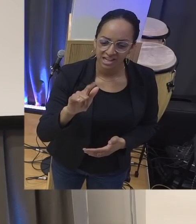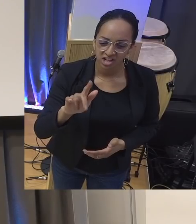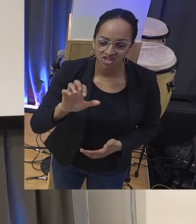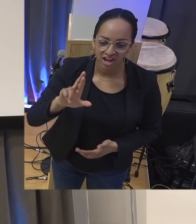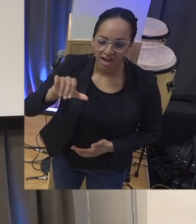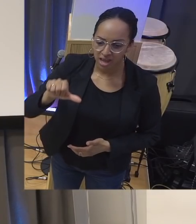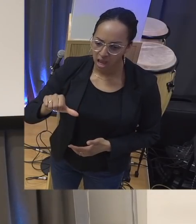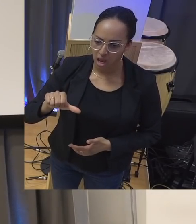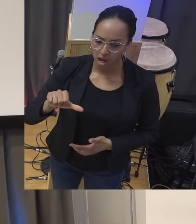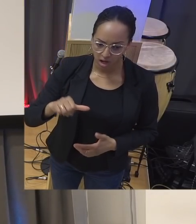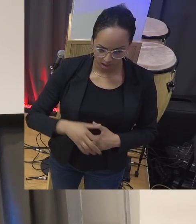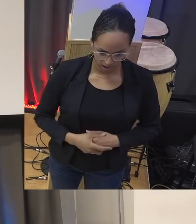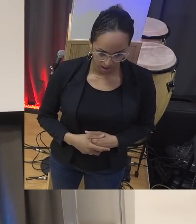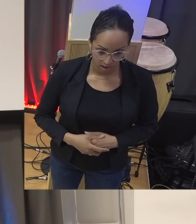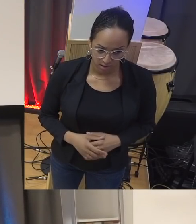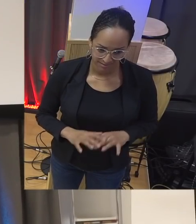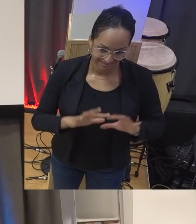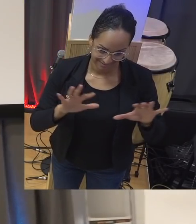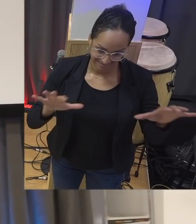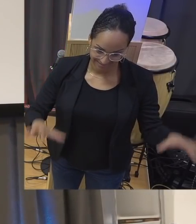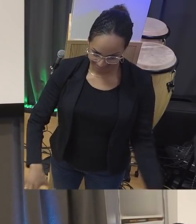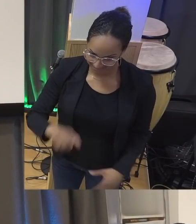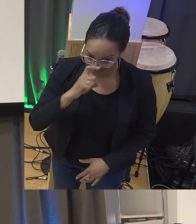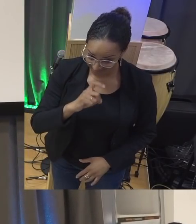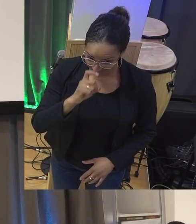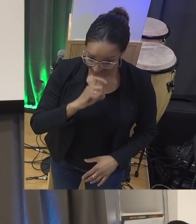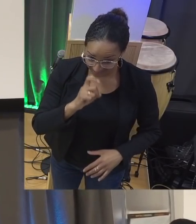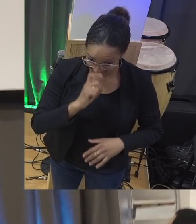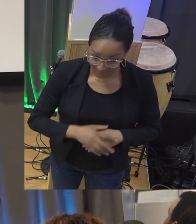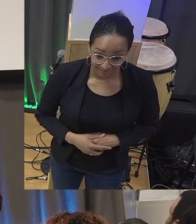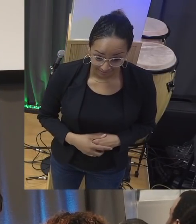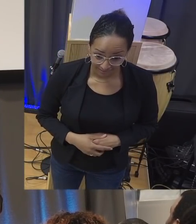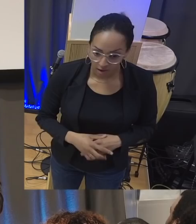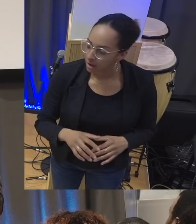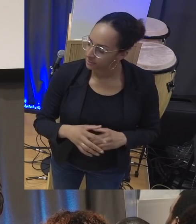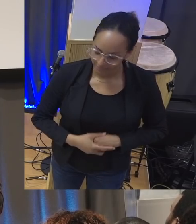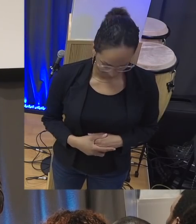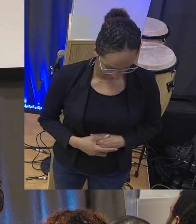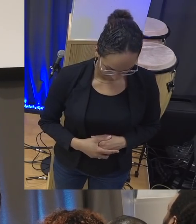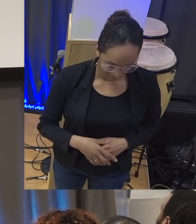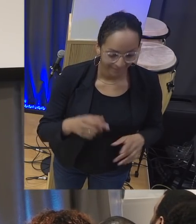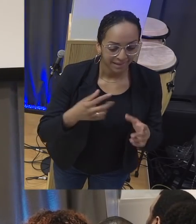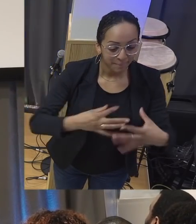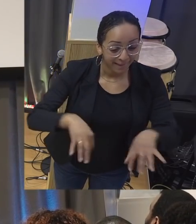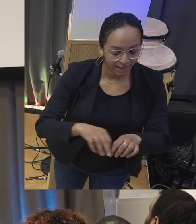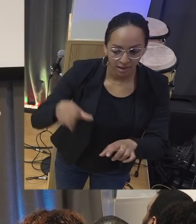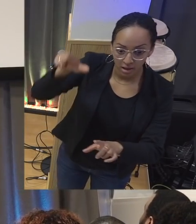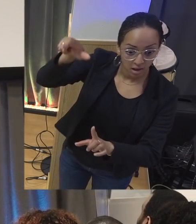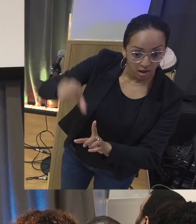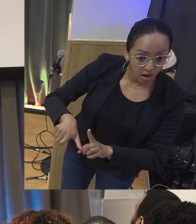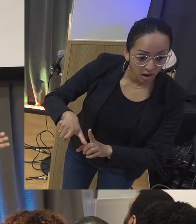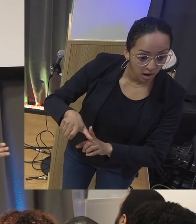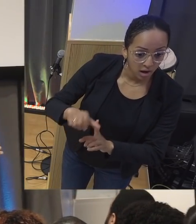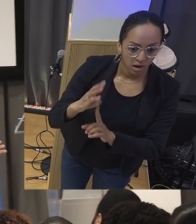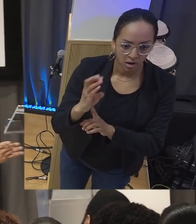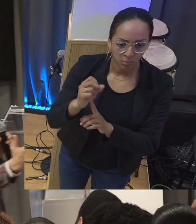Nigeria, Boko Haram. C'est pas n'importe qui, Boko Haram. Grosse convention